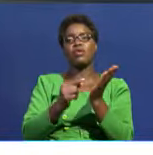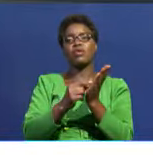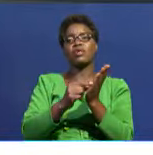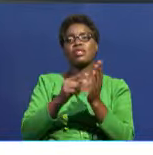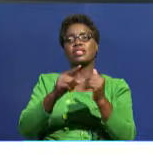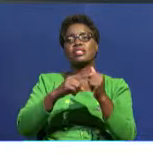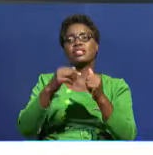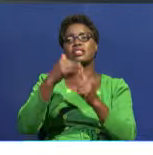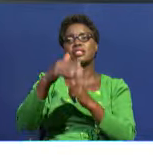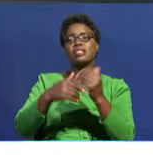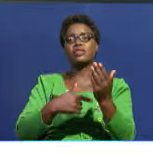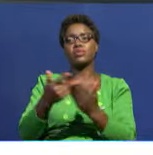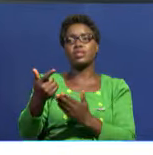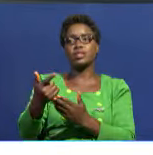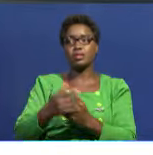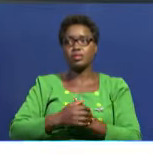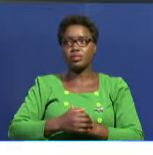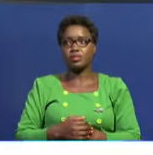wiki ijayo.